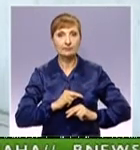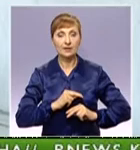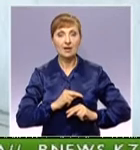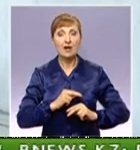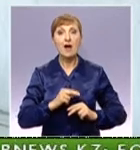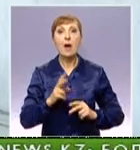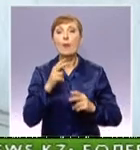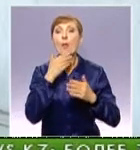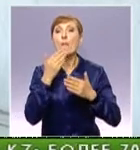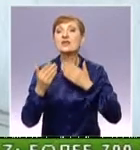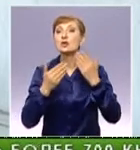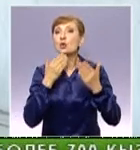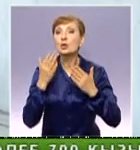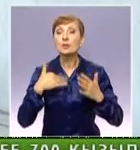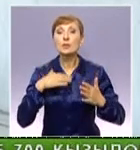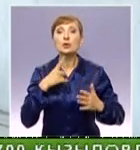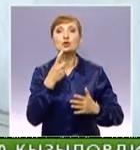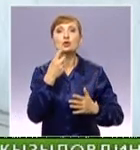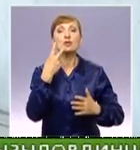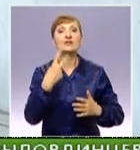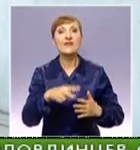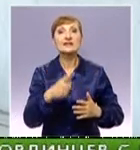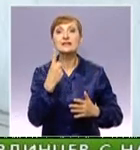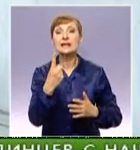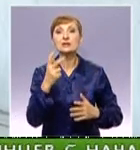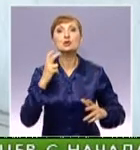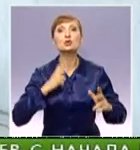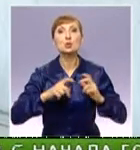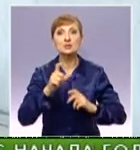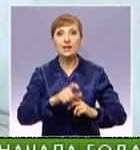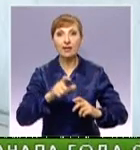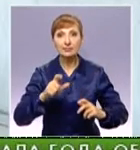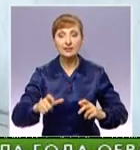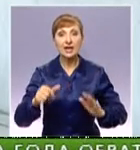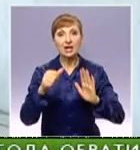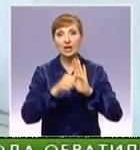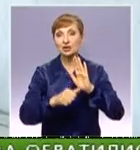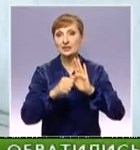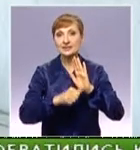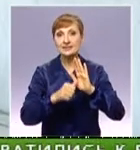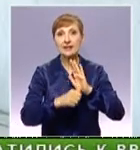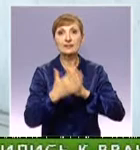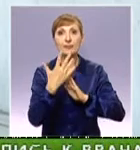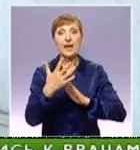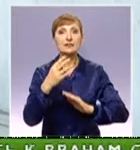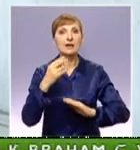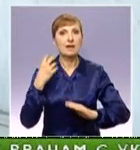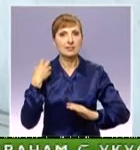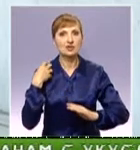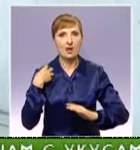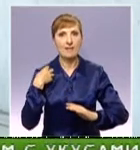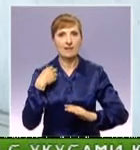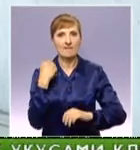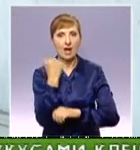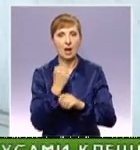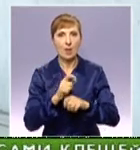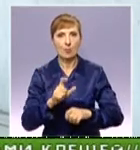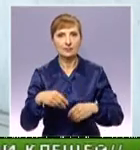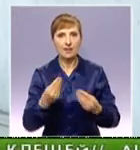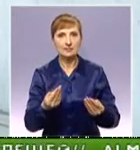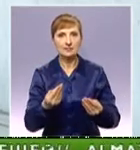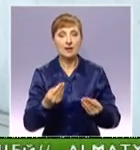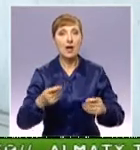По мониторингу мы опросили 121 студентов и 65 работодателей.